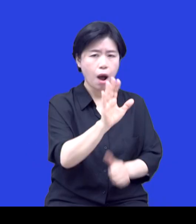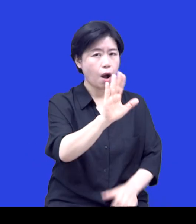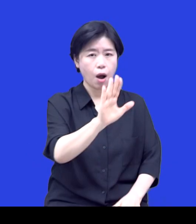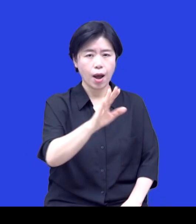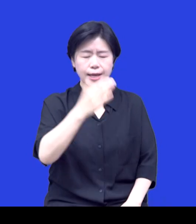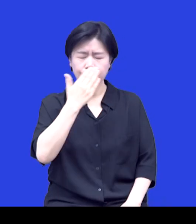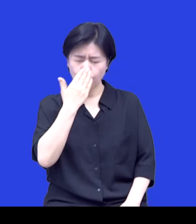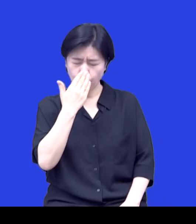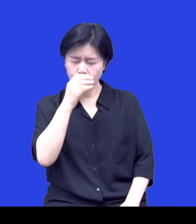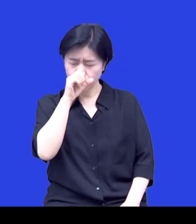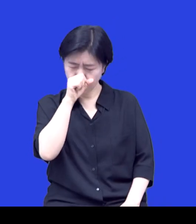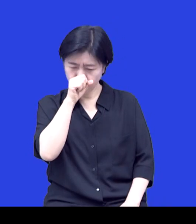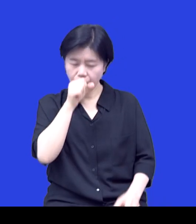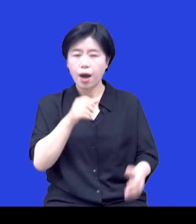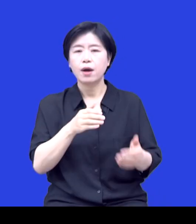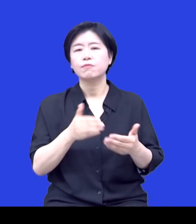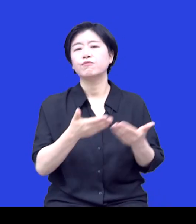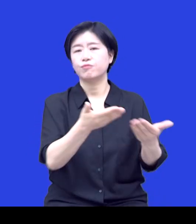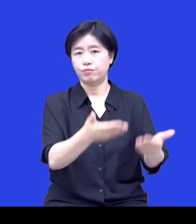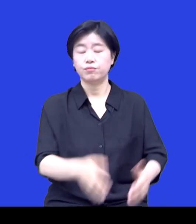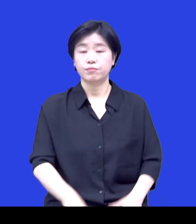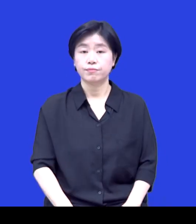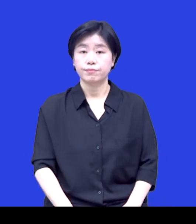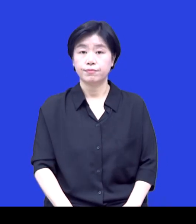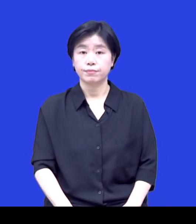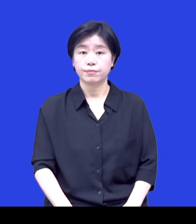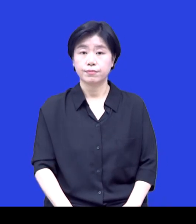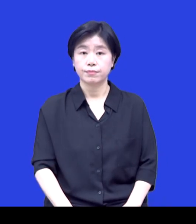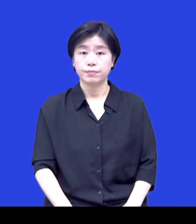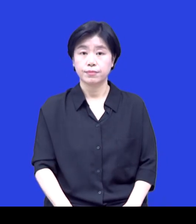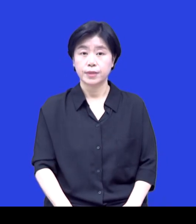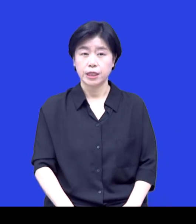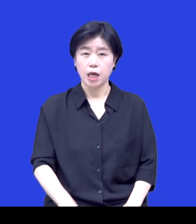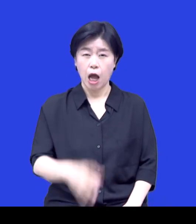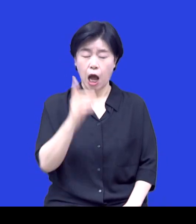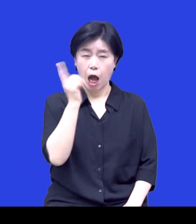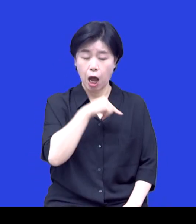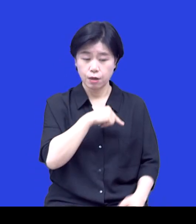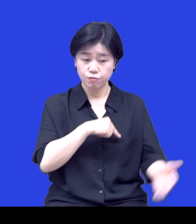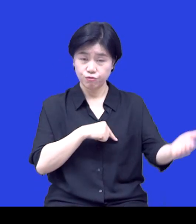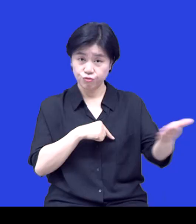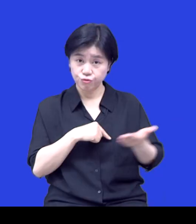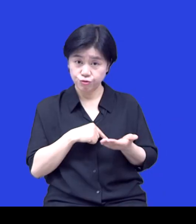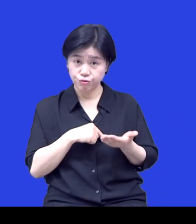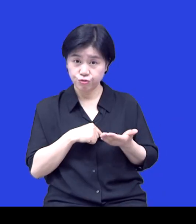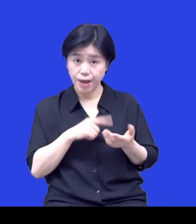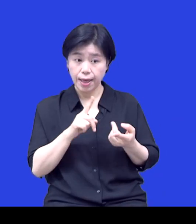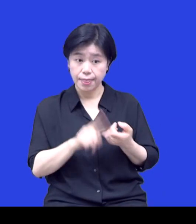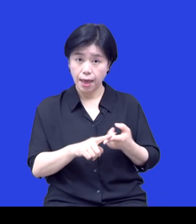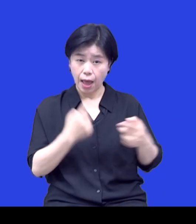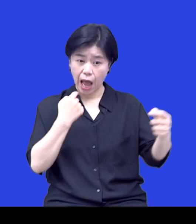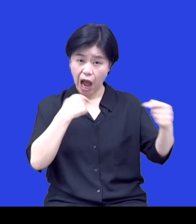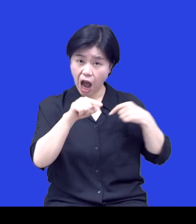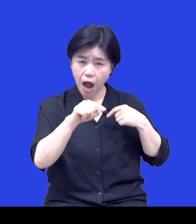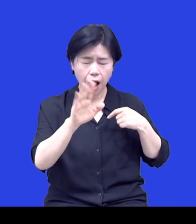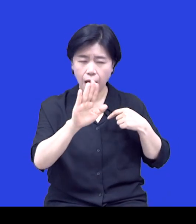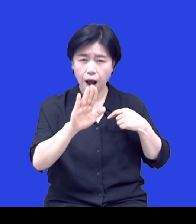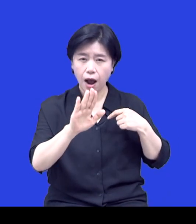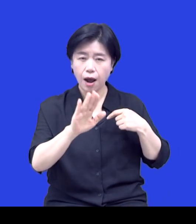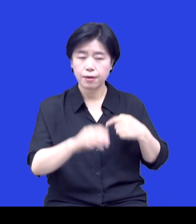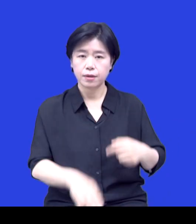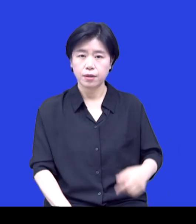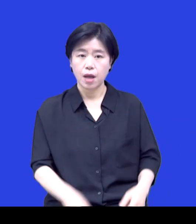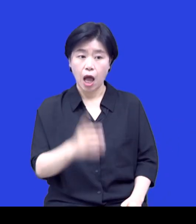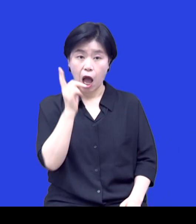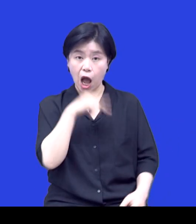사람. 근데 보니까 악으로 악을 이기면 아무리 내가 명분이 좋아도